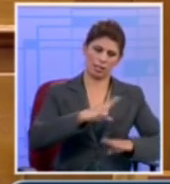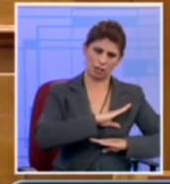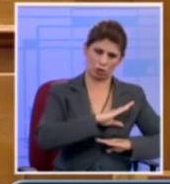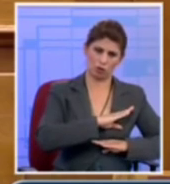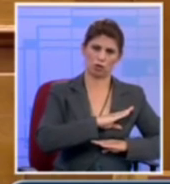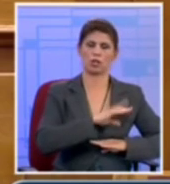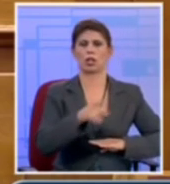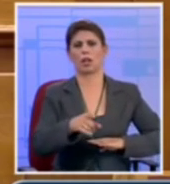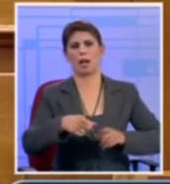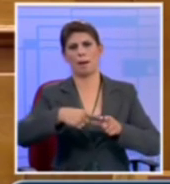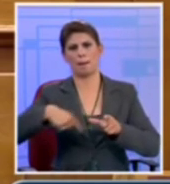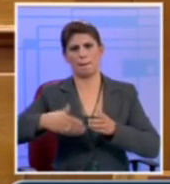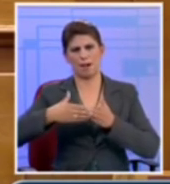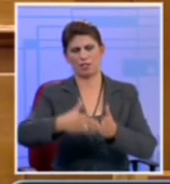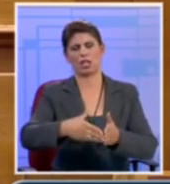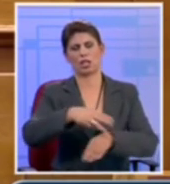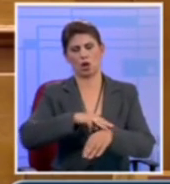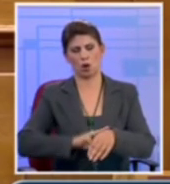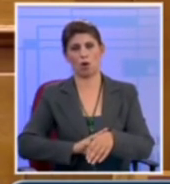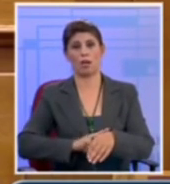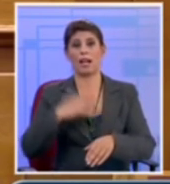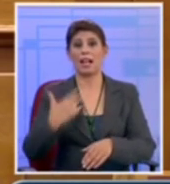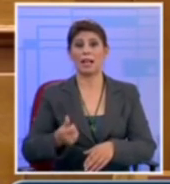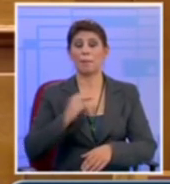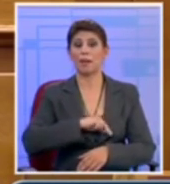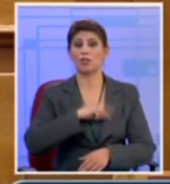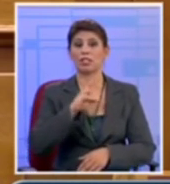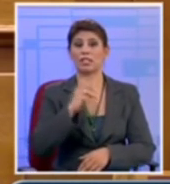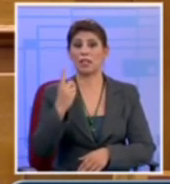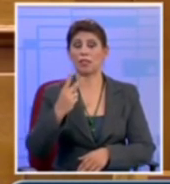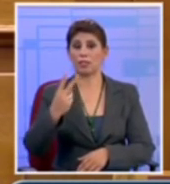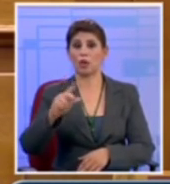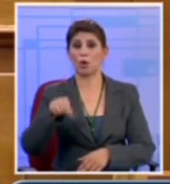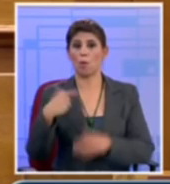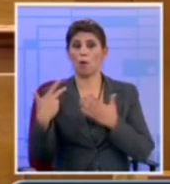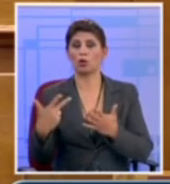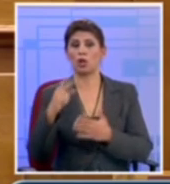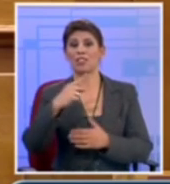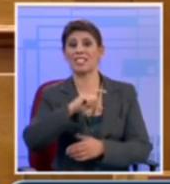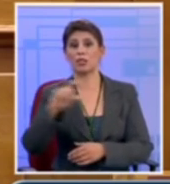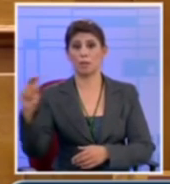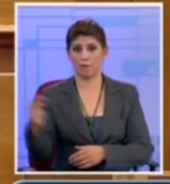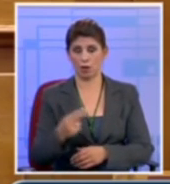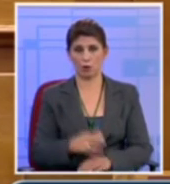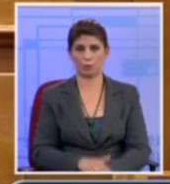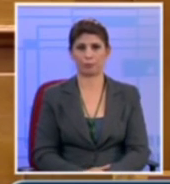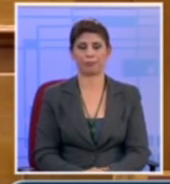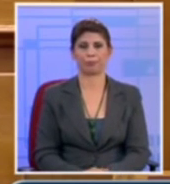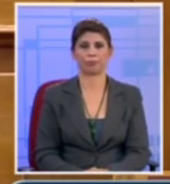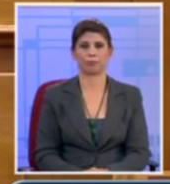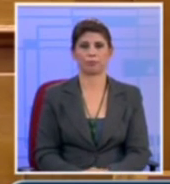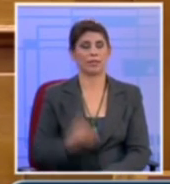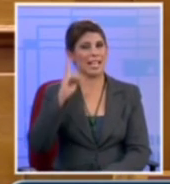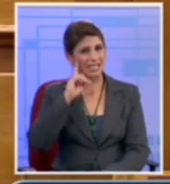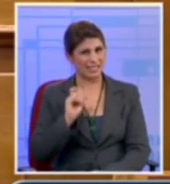περιουσία 34 δισεκατομμύρια ευρώ, 32,8 δισεκατομμύρια ευρώ. Ξέρετε